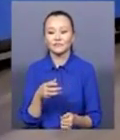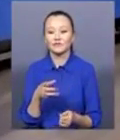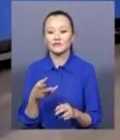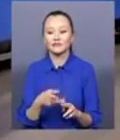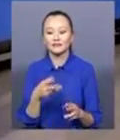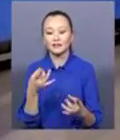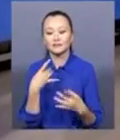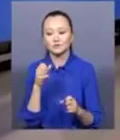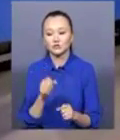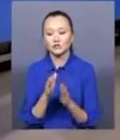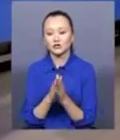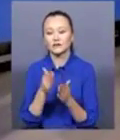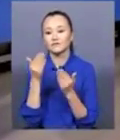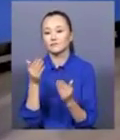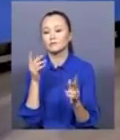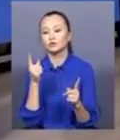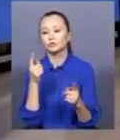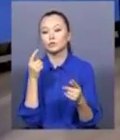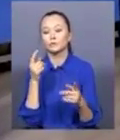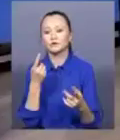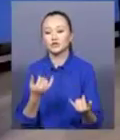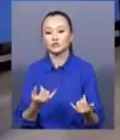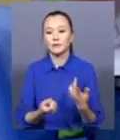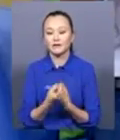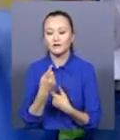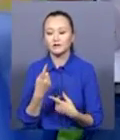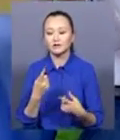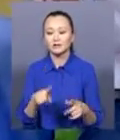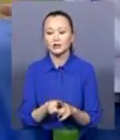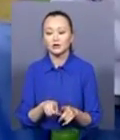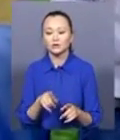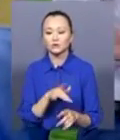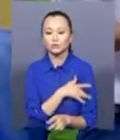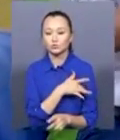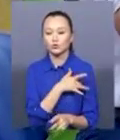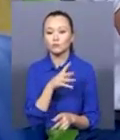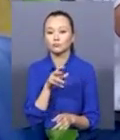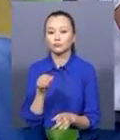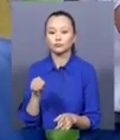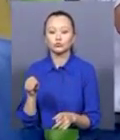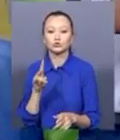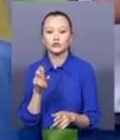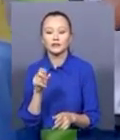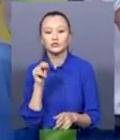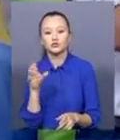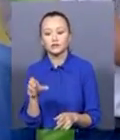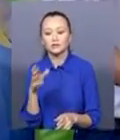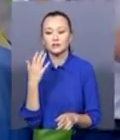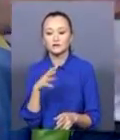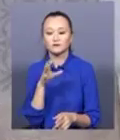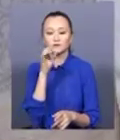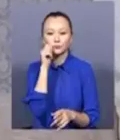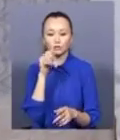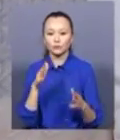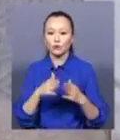Арсен, расскажите, пожалуйста, вы, почему вообще сейчас появилась такая служба «Муж на час»? То есть раньше все мужчины